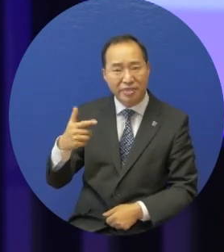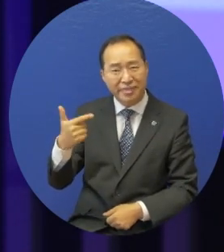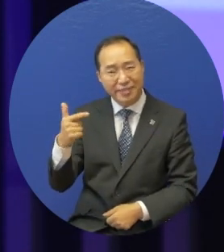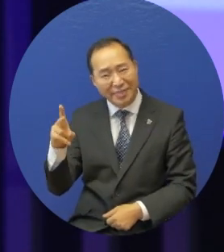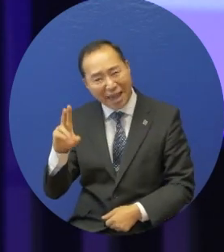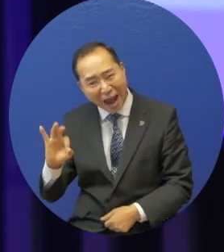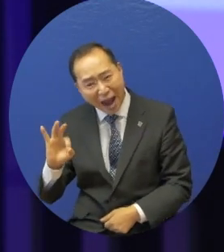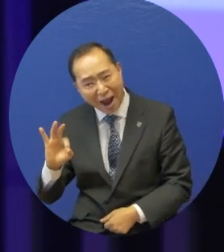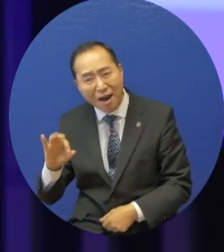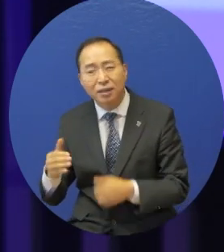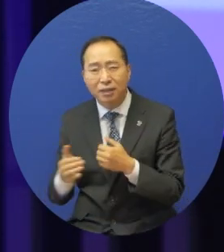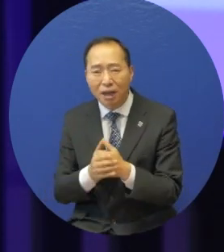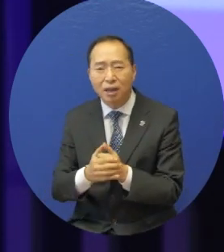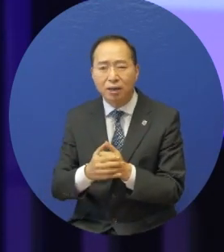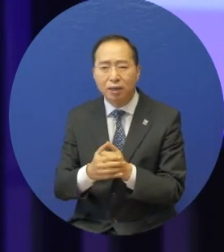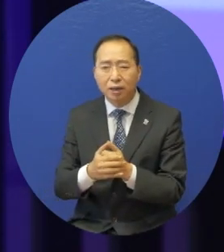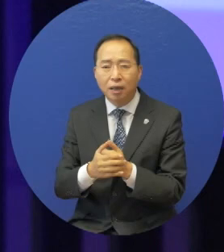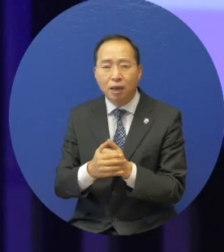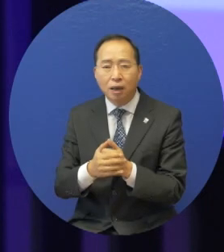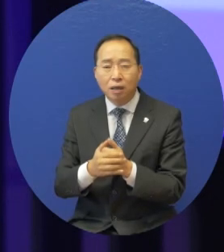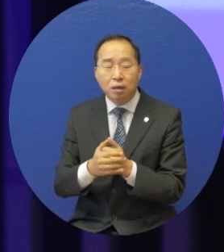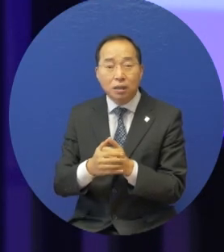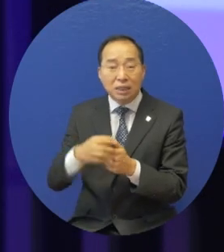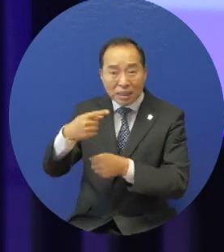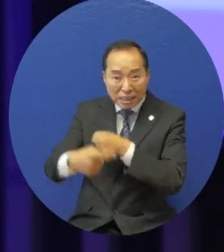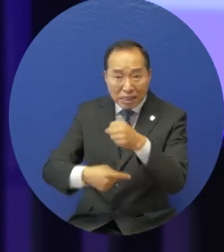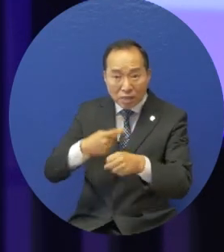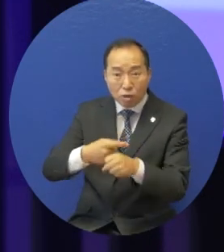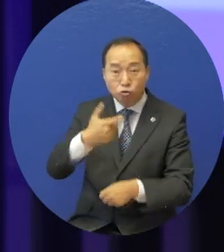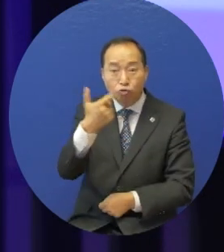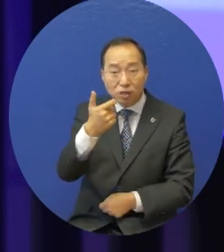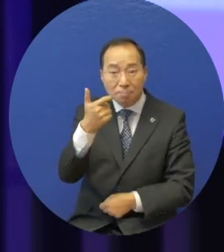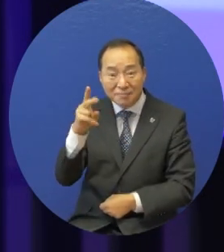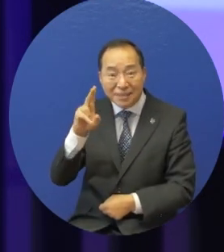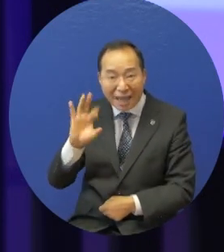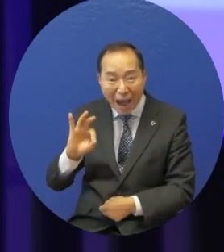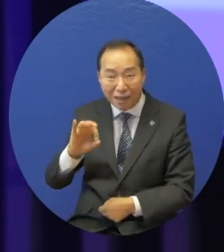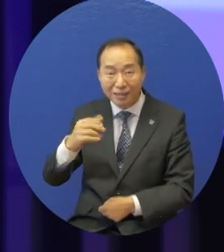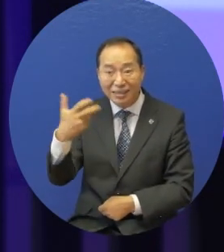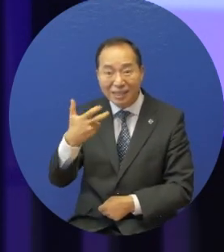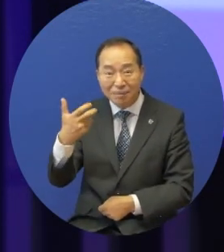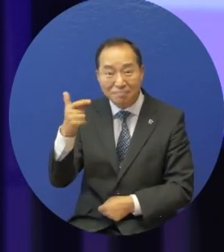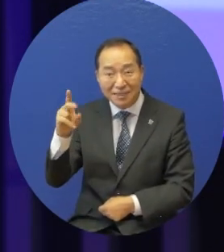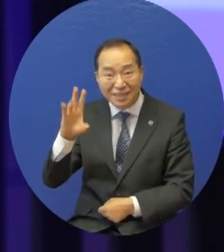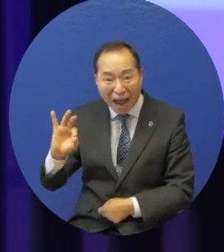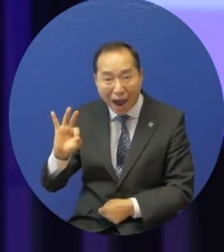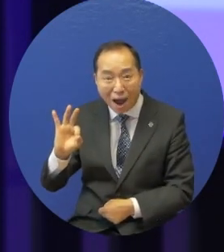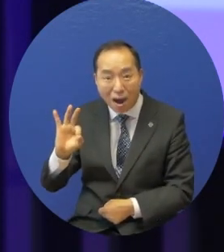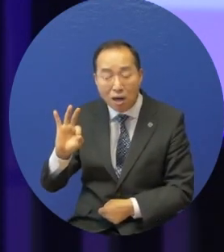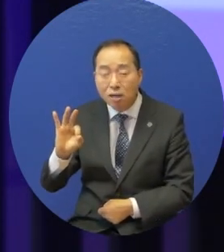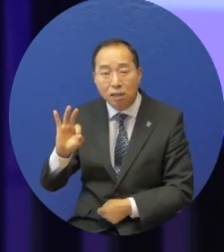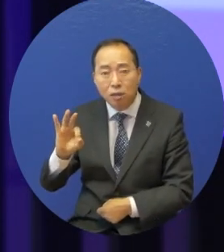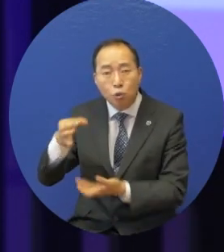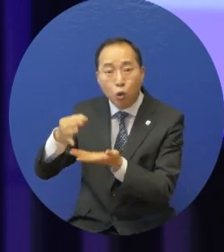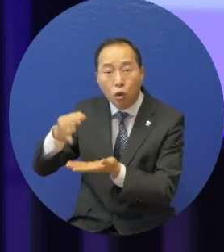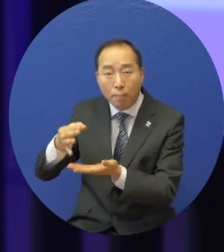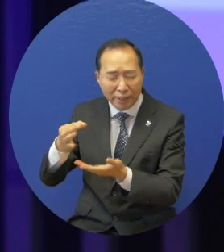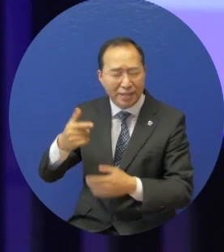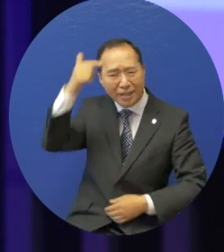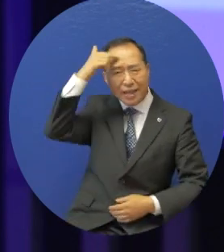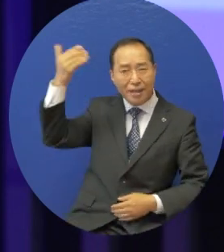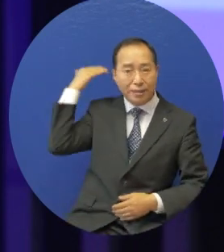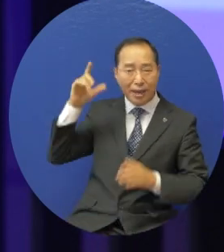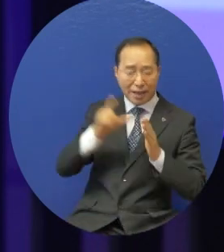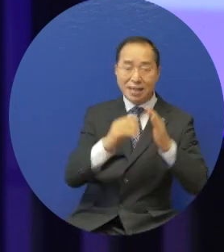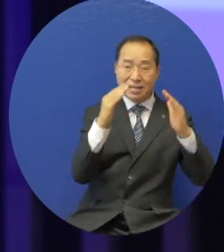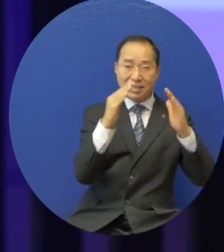70냥 정도가 되었던 것 같아요. 그런데 이 60냥과 70냥이 어느 정도냐면 서울에서 괜찮은 18세기